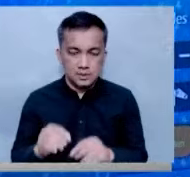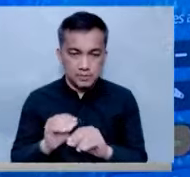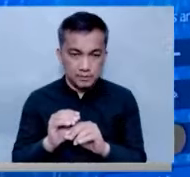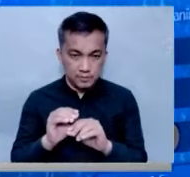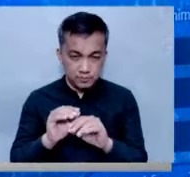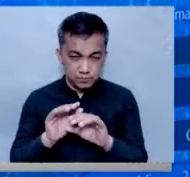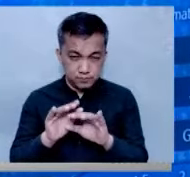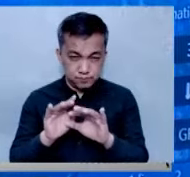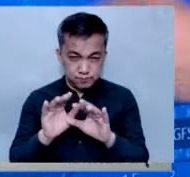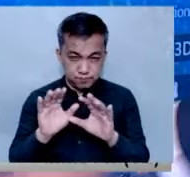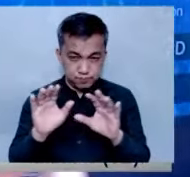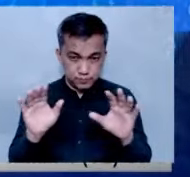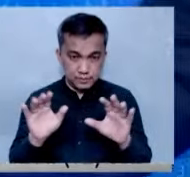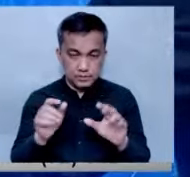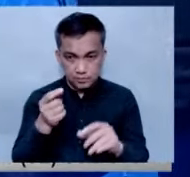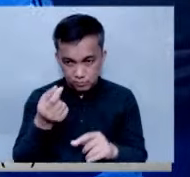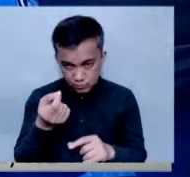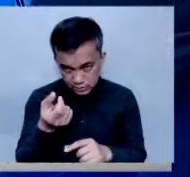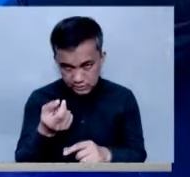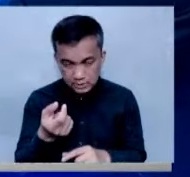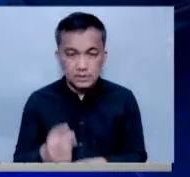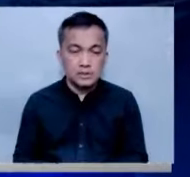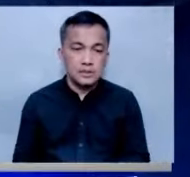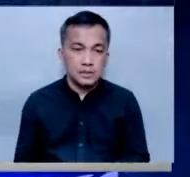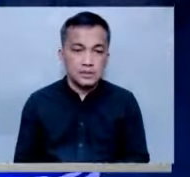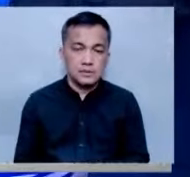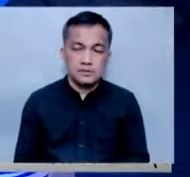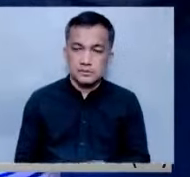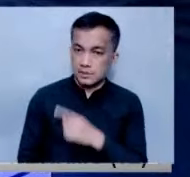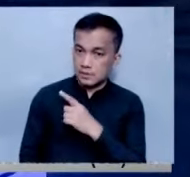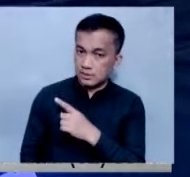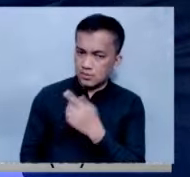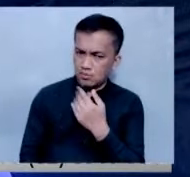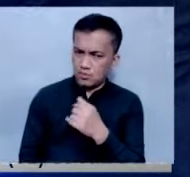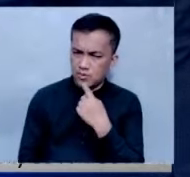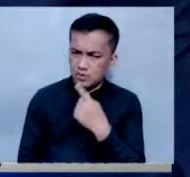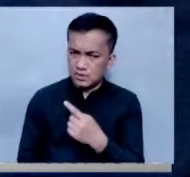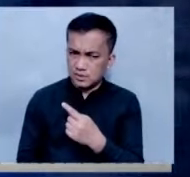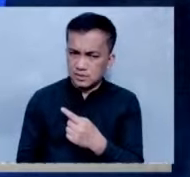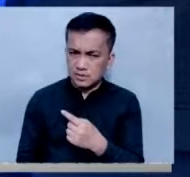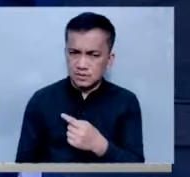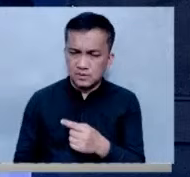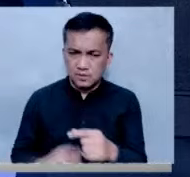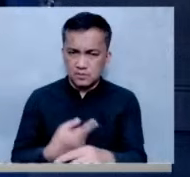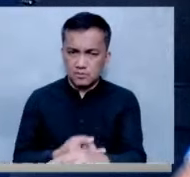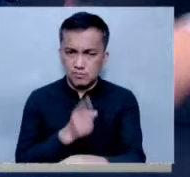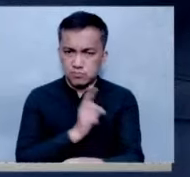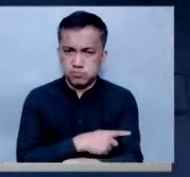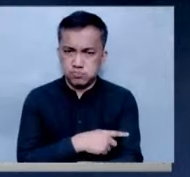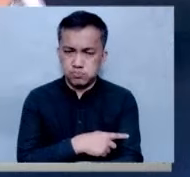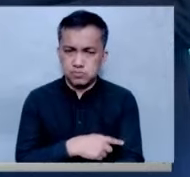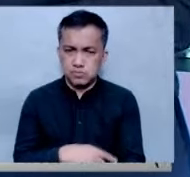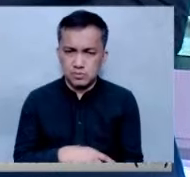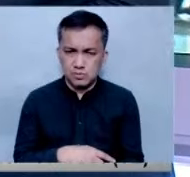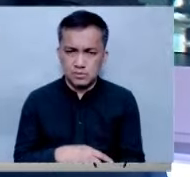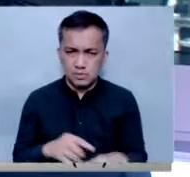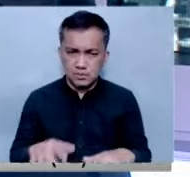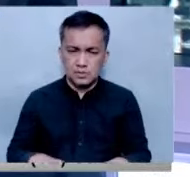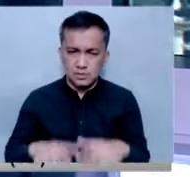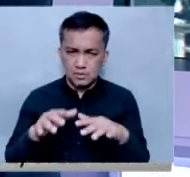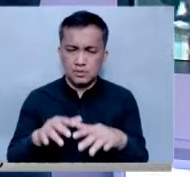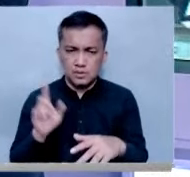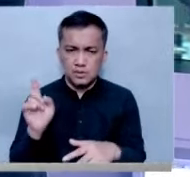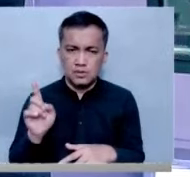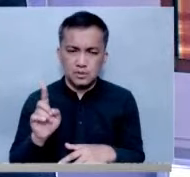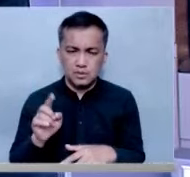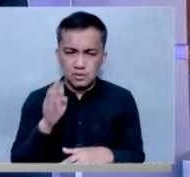ng kaunti. Ngayon, kung nagtataka po kayo, bakit nga ba ano parang antindi ng baha doon sa